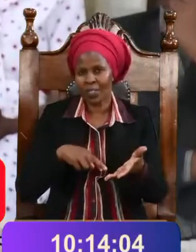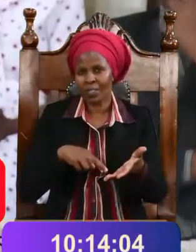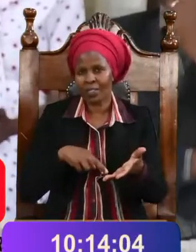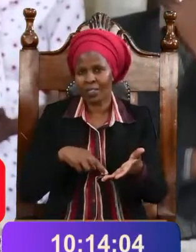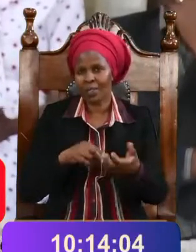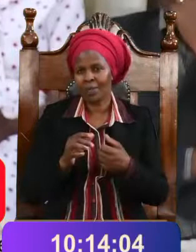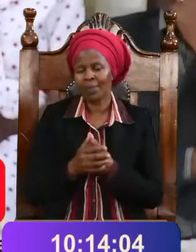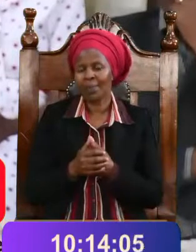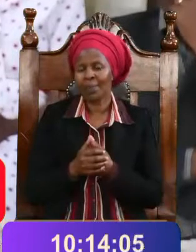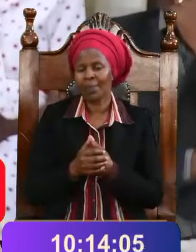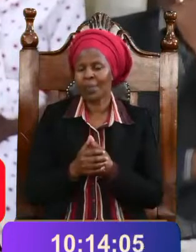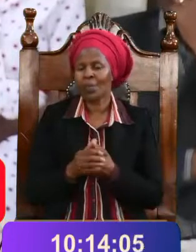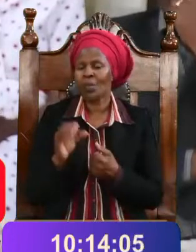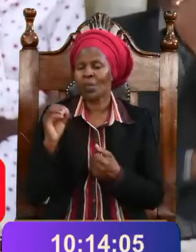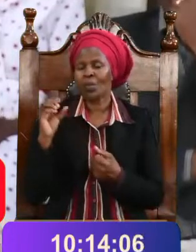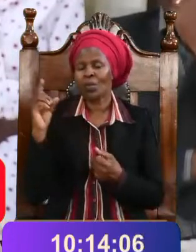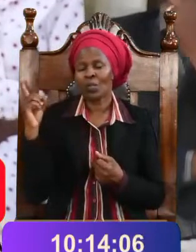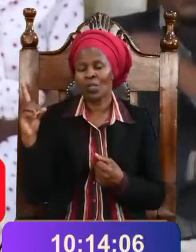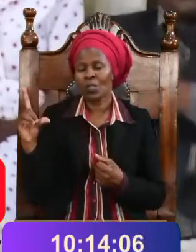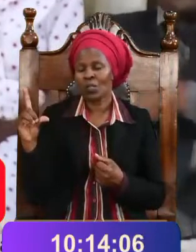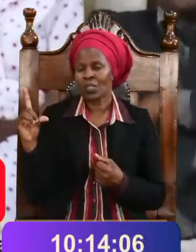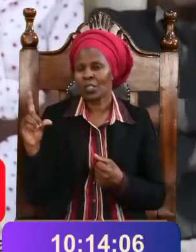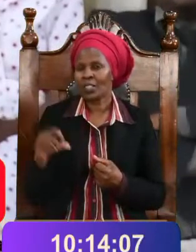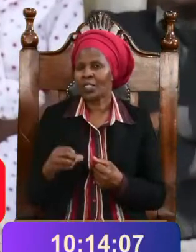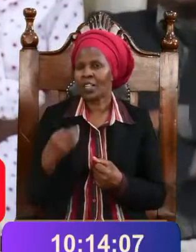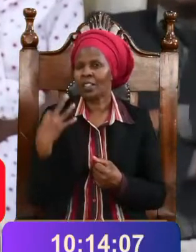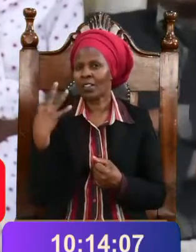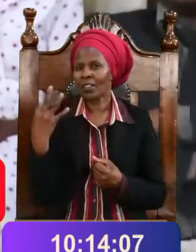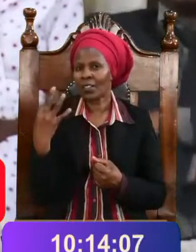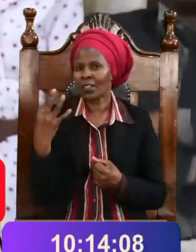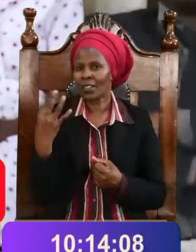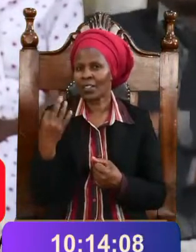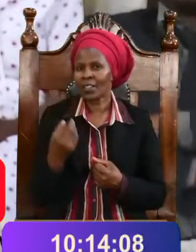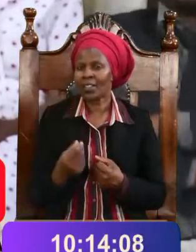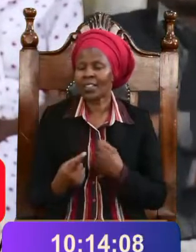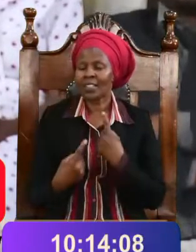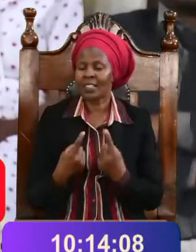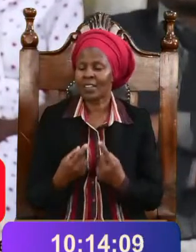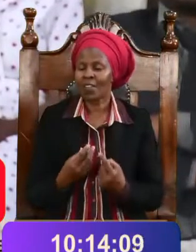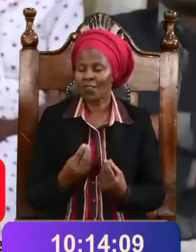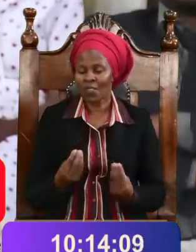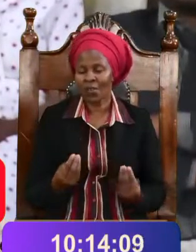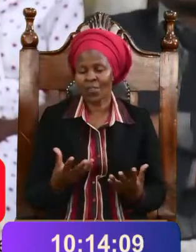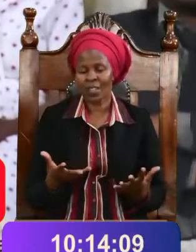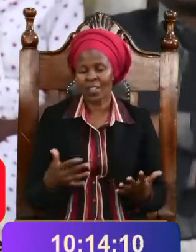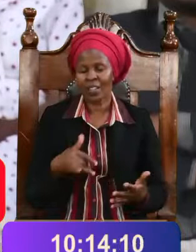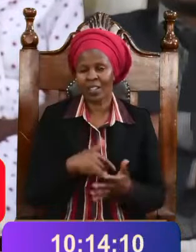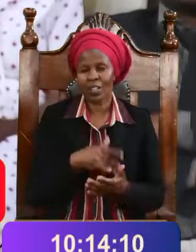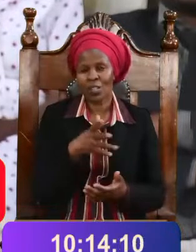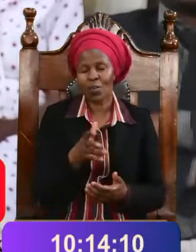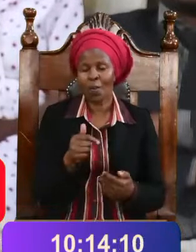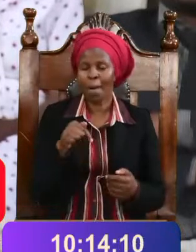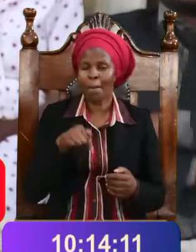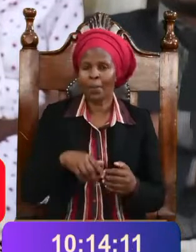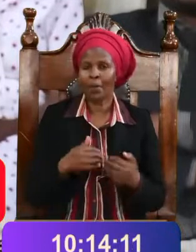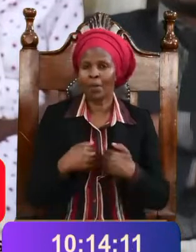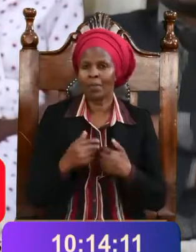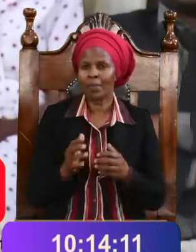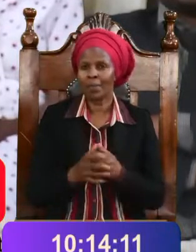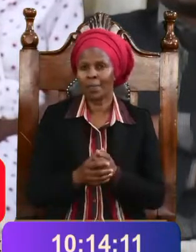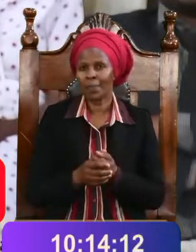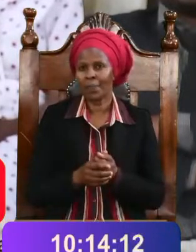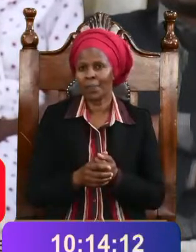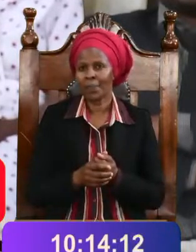nafasi. Colossians chapter 3 and verse 12 gives us a few things that we need to clothe ourselves with. And those things